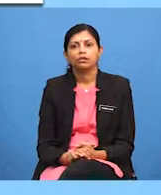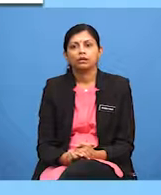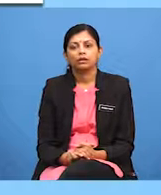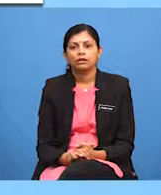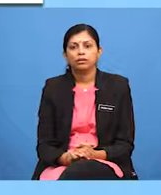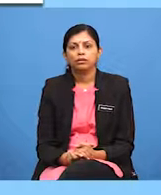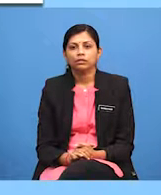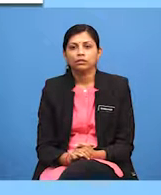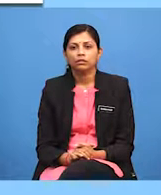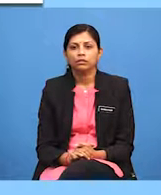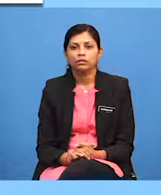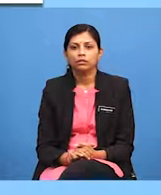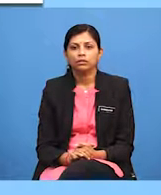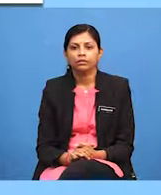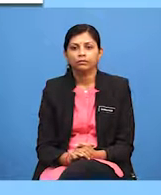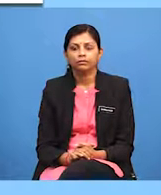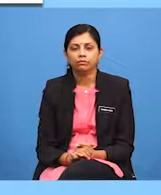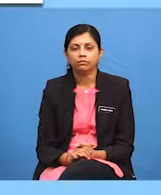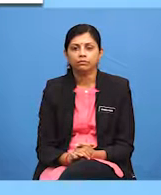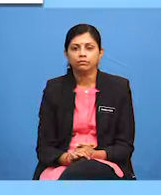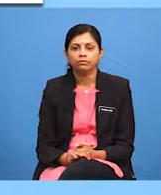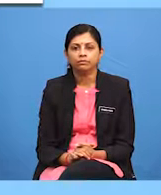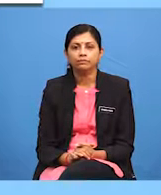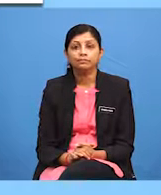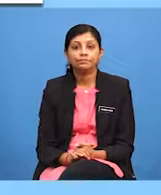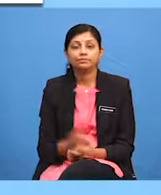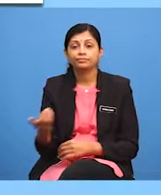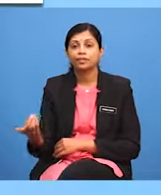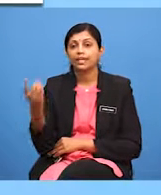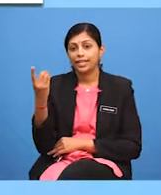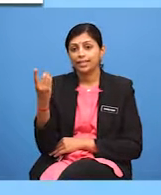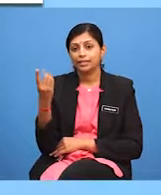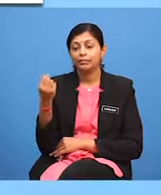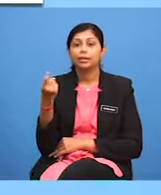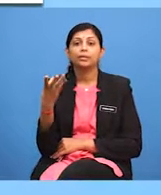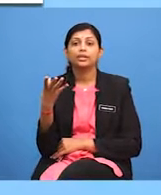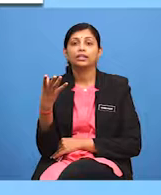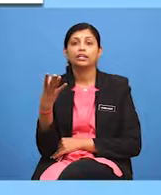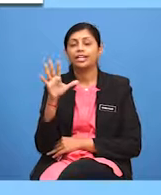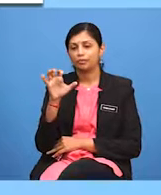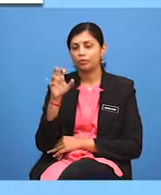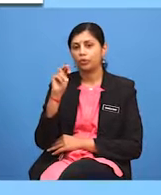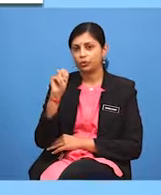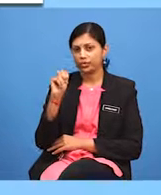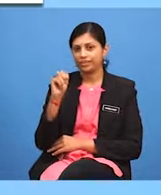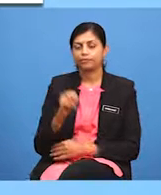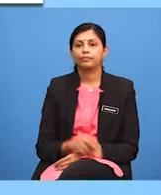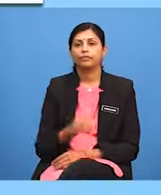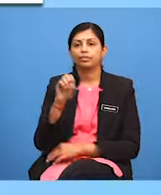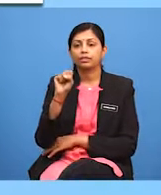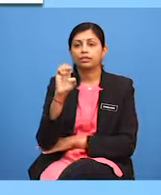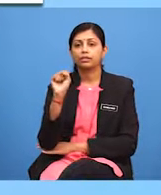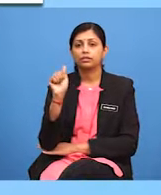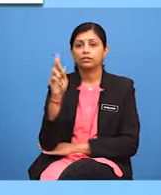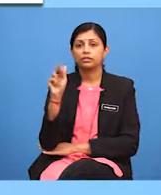Dalam soalan ini, daya pada objek adalah 50 Newton. Sasaran